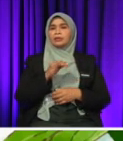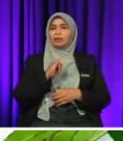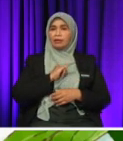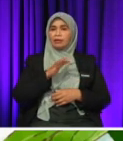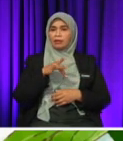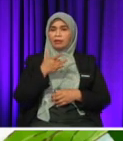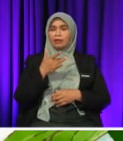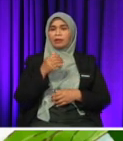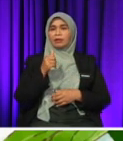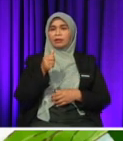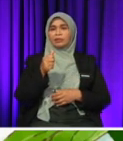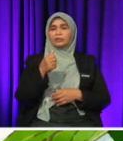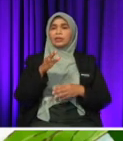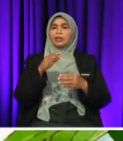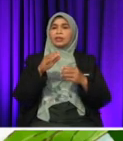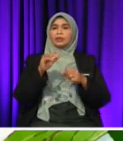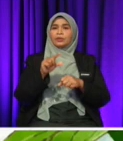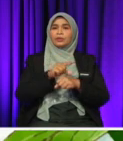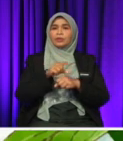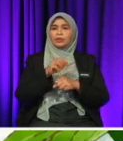anda telah mengaplikasikan